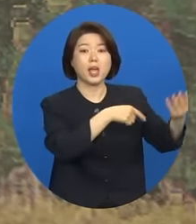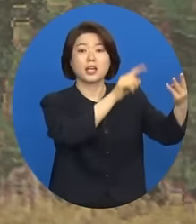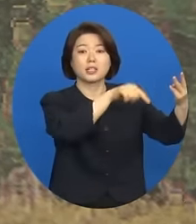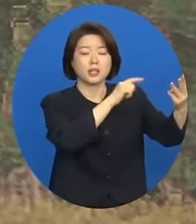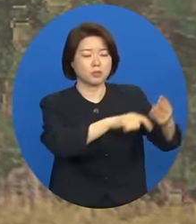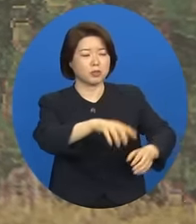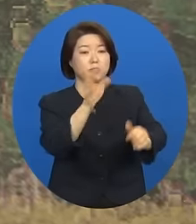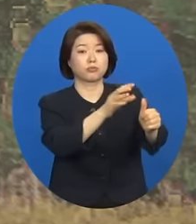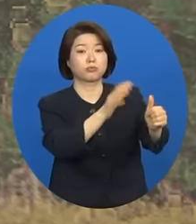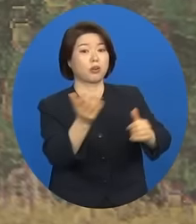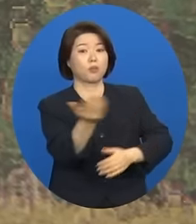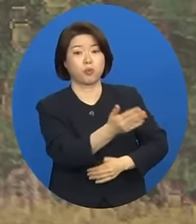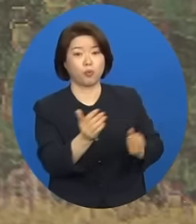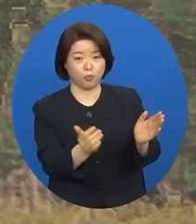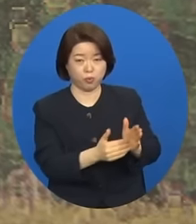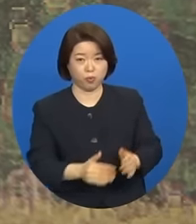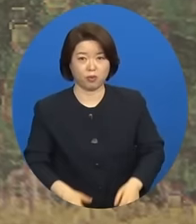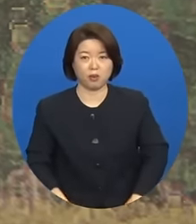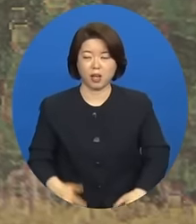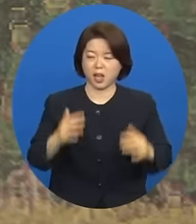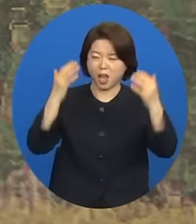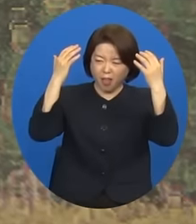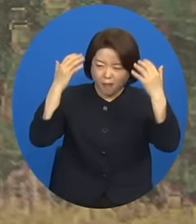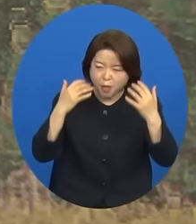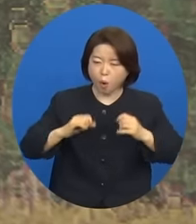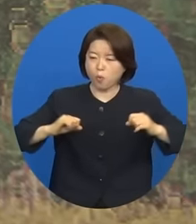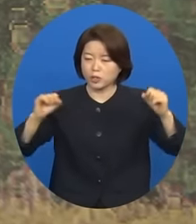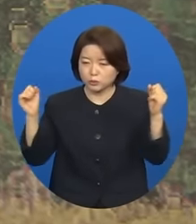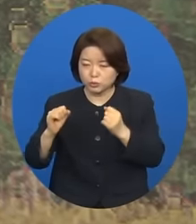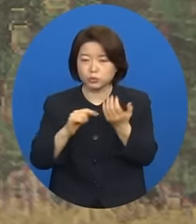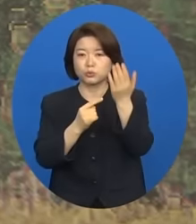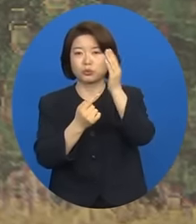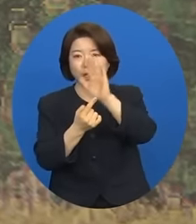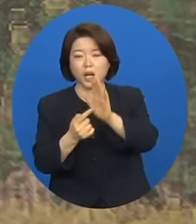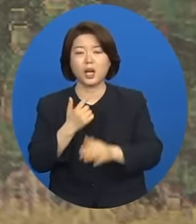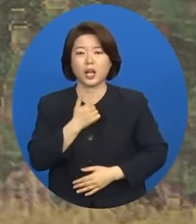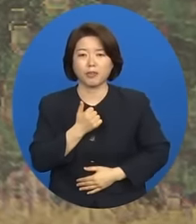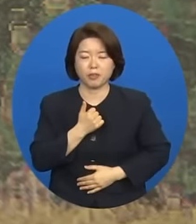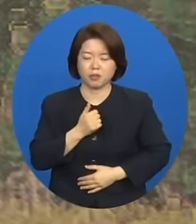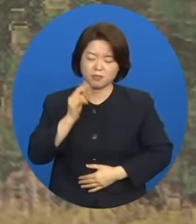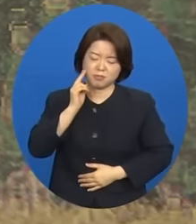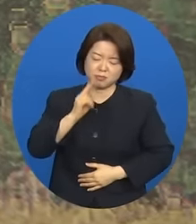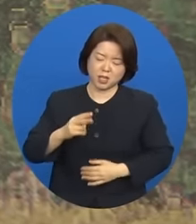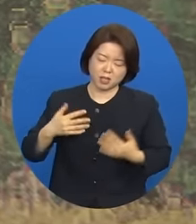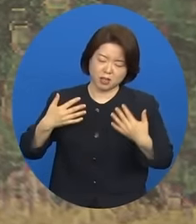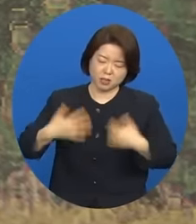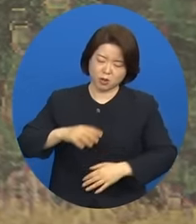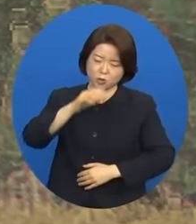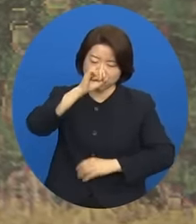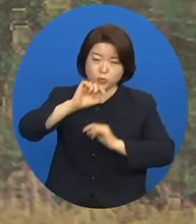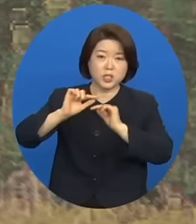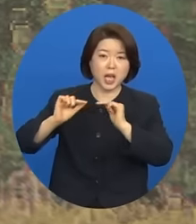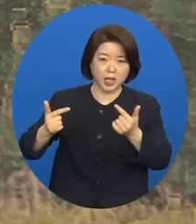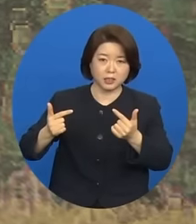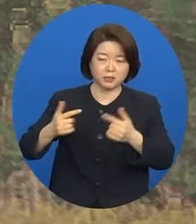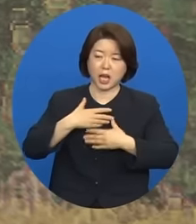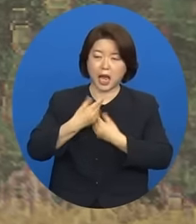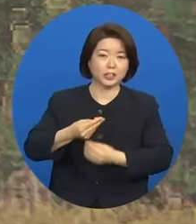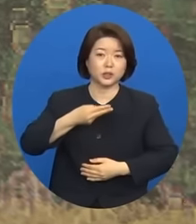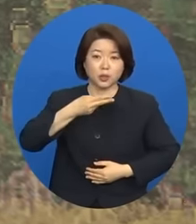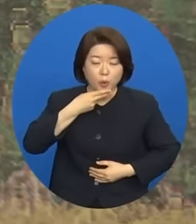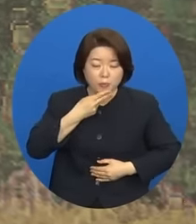책망하셨나이다. 자, 더위와 추위에 노출되어 있는 아주 열악하고 안전하지 않은 노동